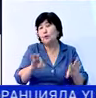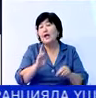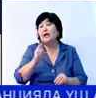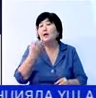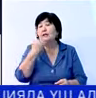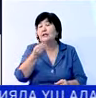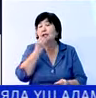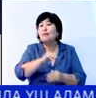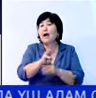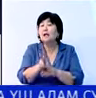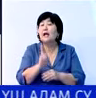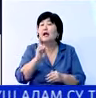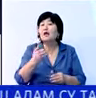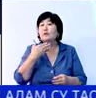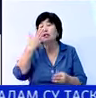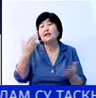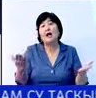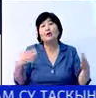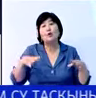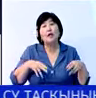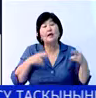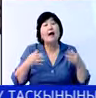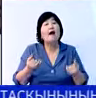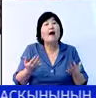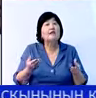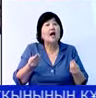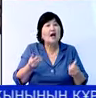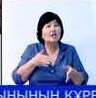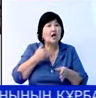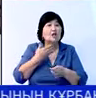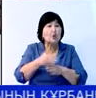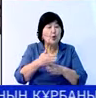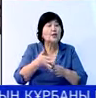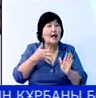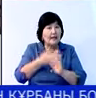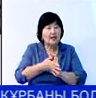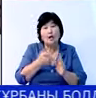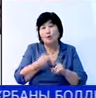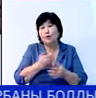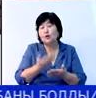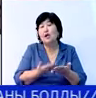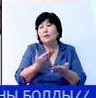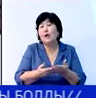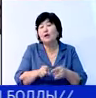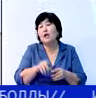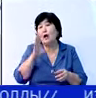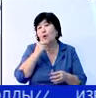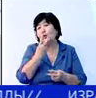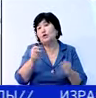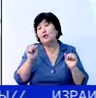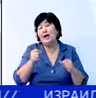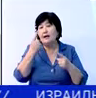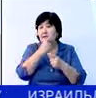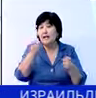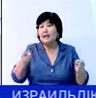ыстық тамақпен қамтылады, кімдер жазғы тынығу лагеріне барады, қанша қаражат бөлінді, игерілді. Енді бұл туралы мағлұматтар қолжетімді болмақ.